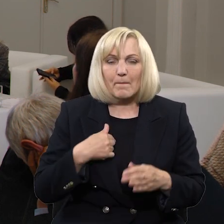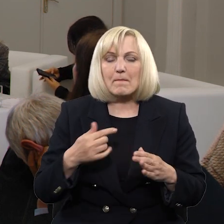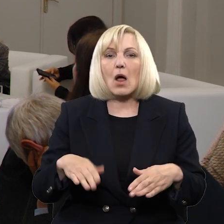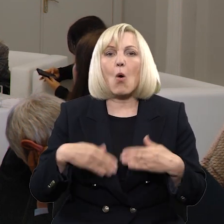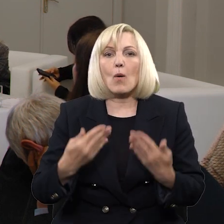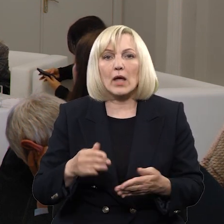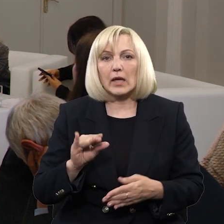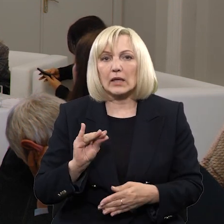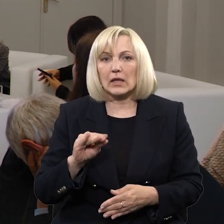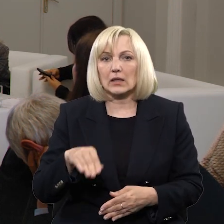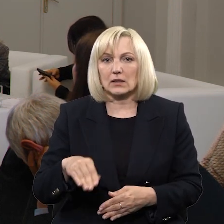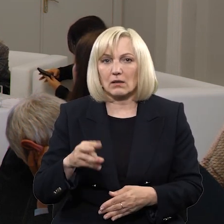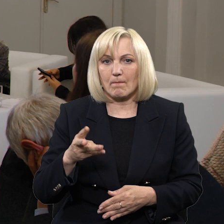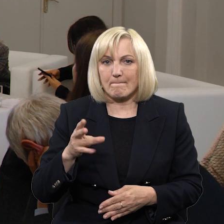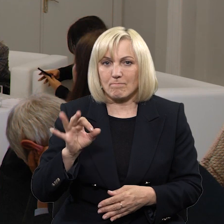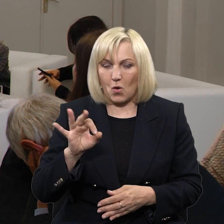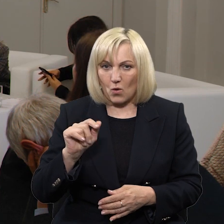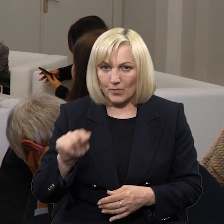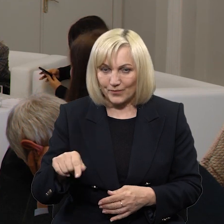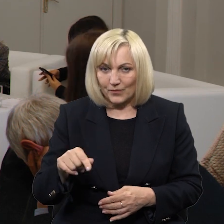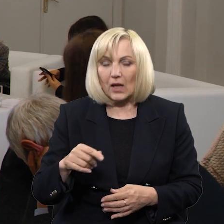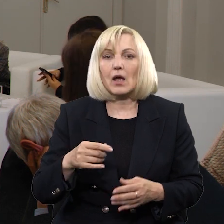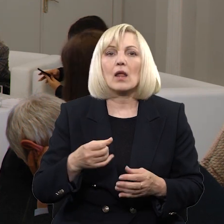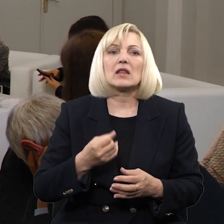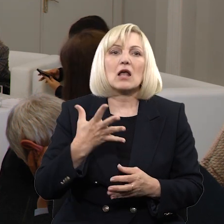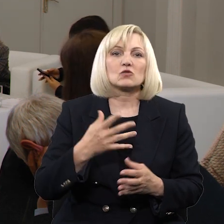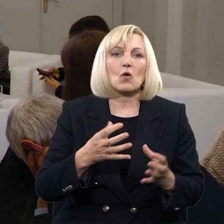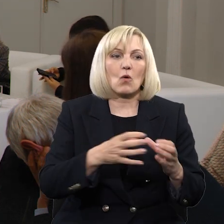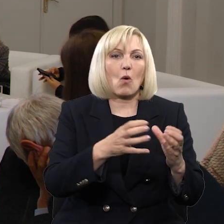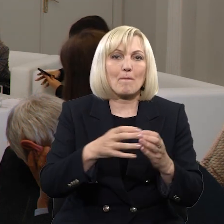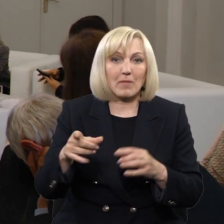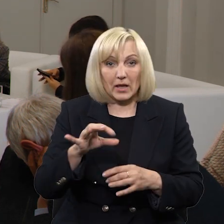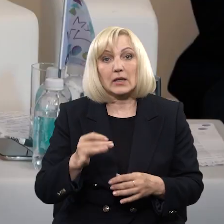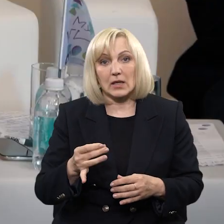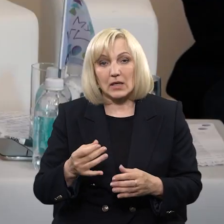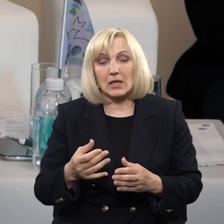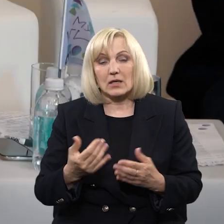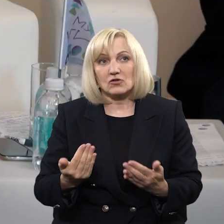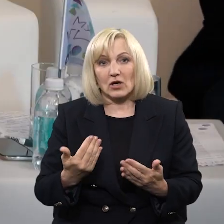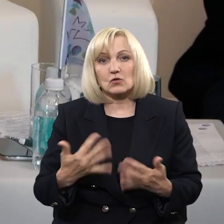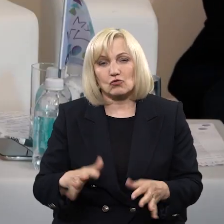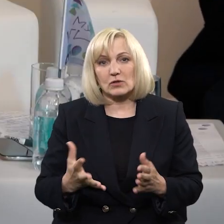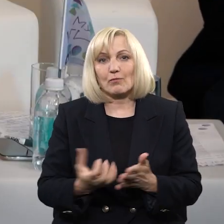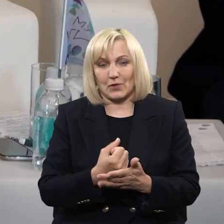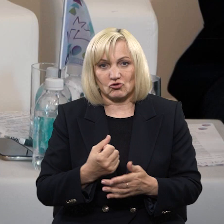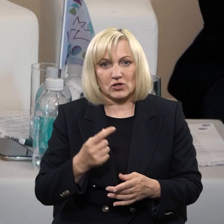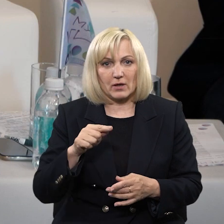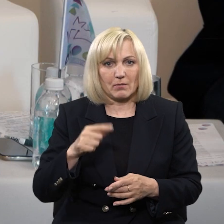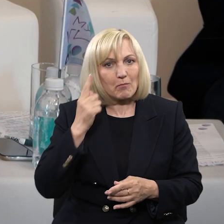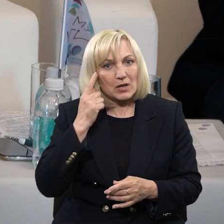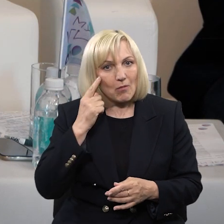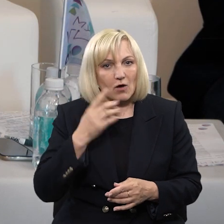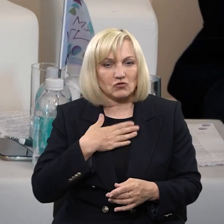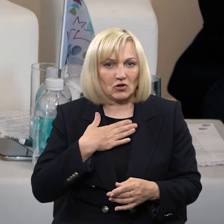в itmo мы обратились к нескольким компаниям и наконец обрели абсолютно понимающего партнера